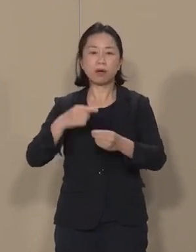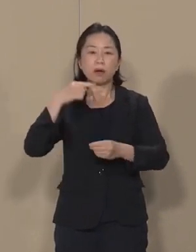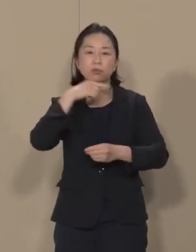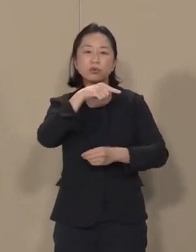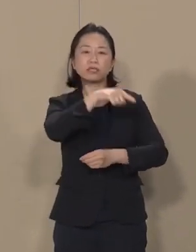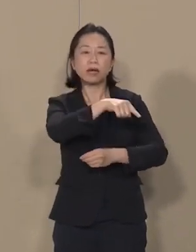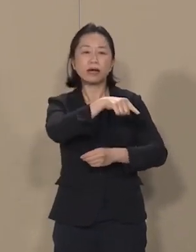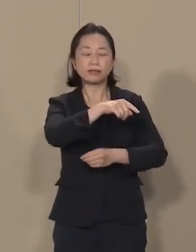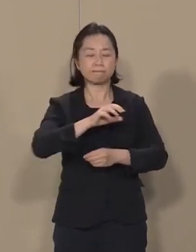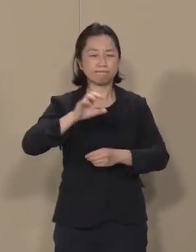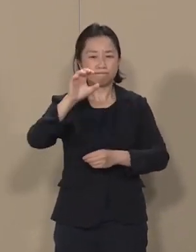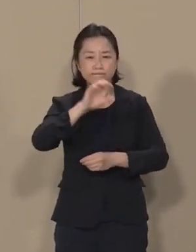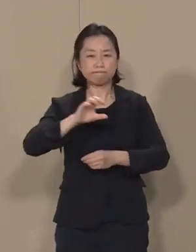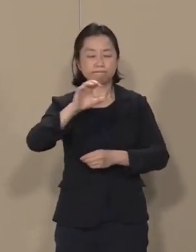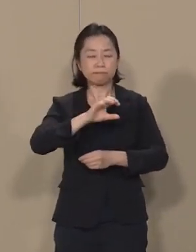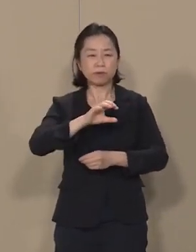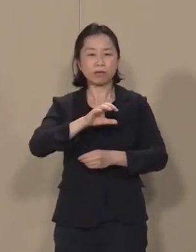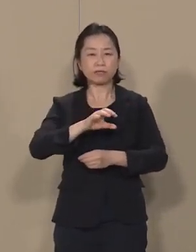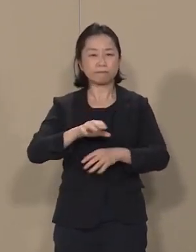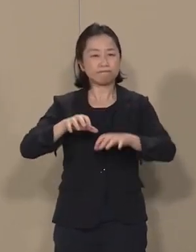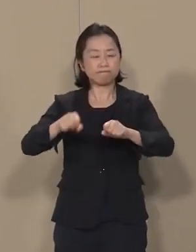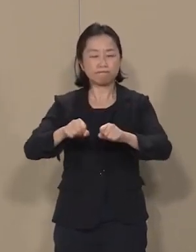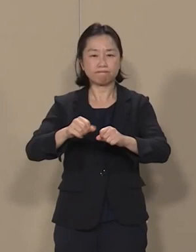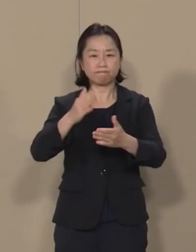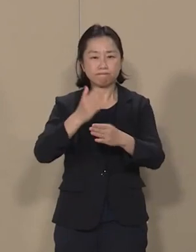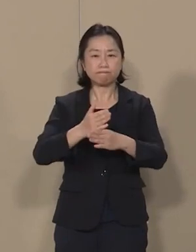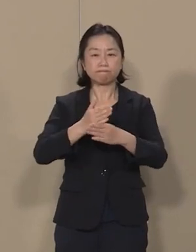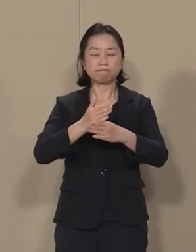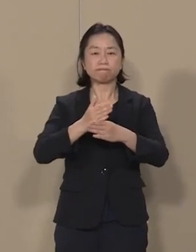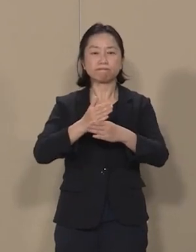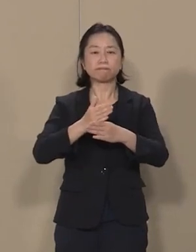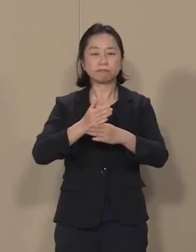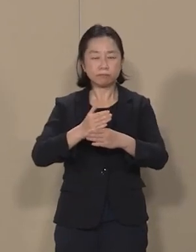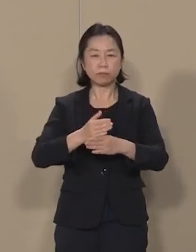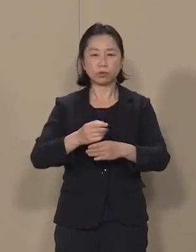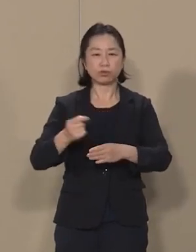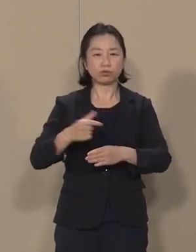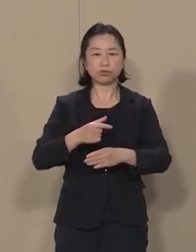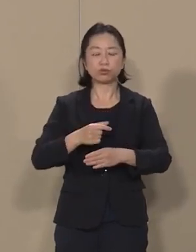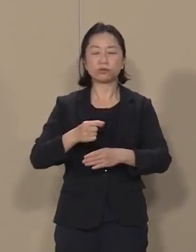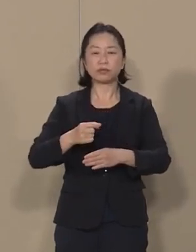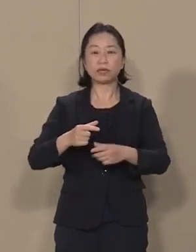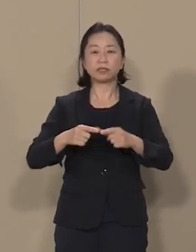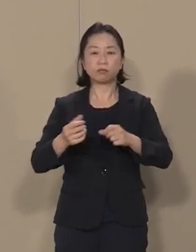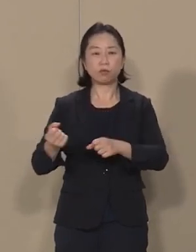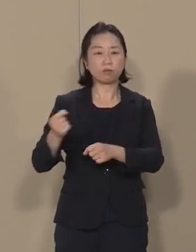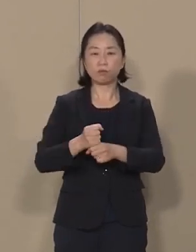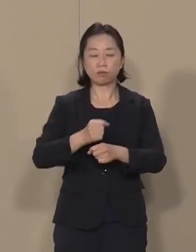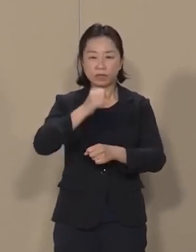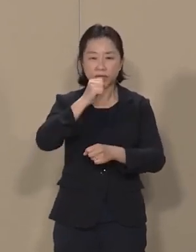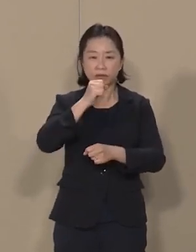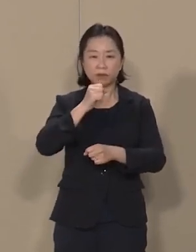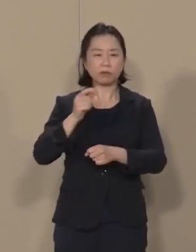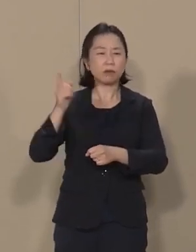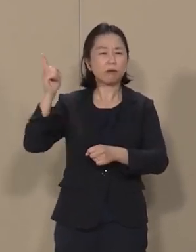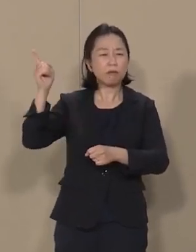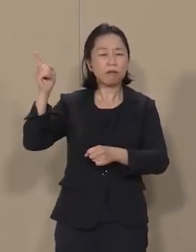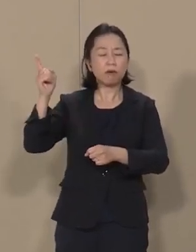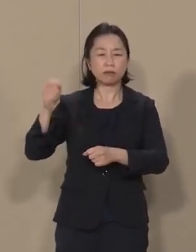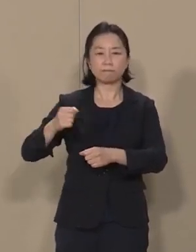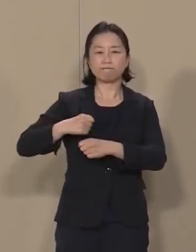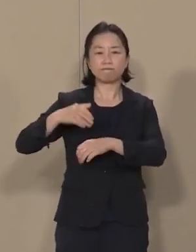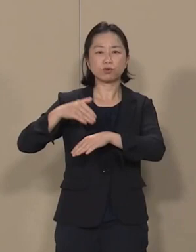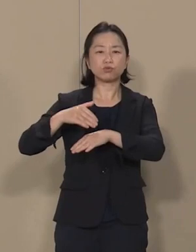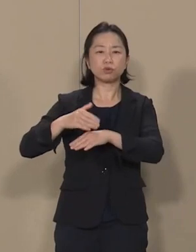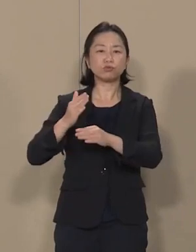繰り返し不法占拠やめろ食事返還せよそして今この北方領土では軍事訓練が行われています